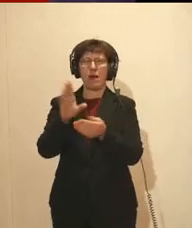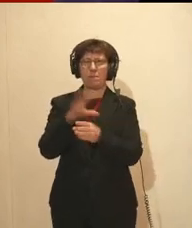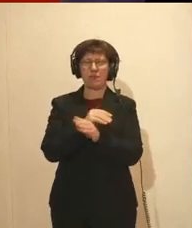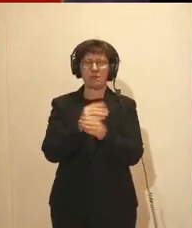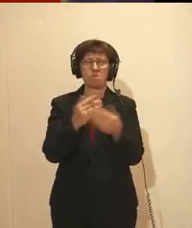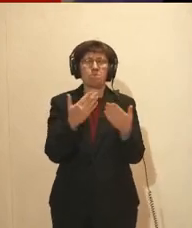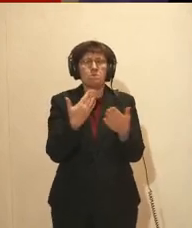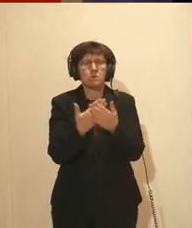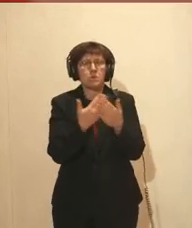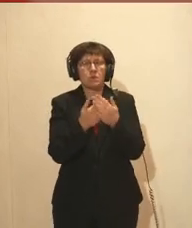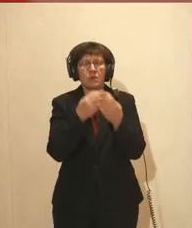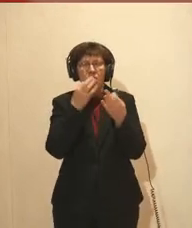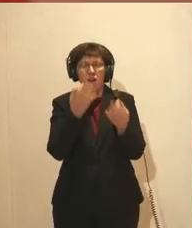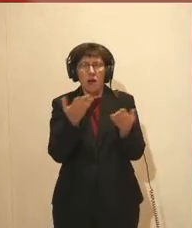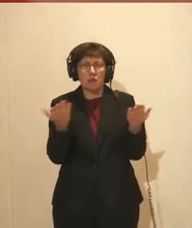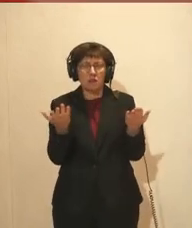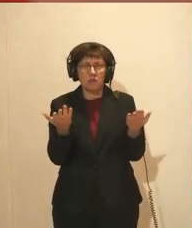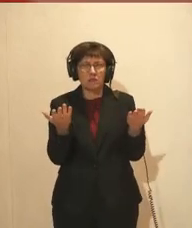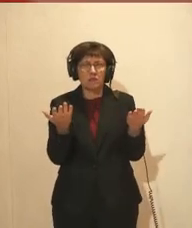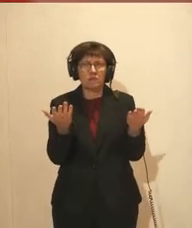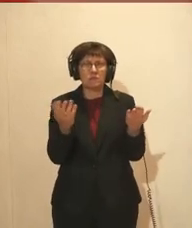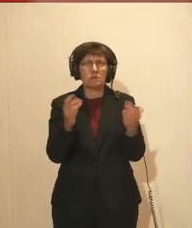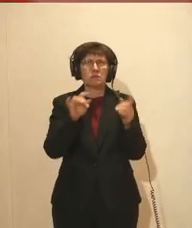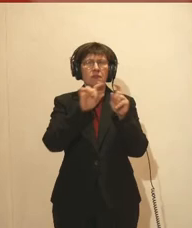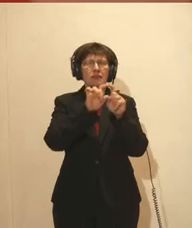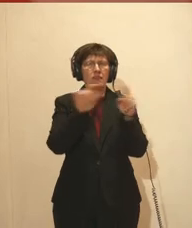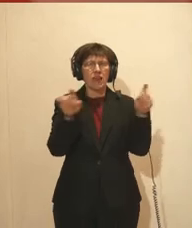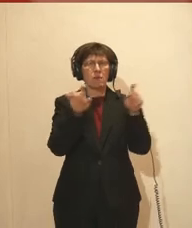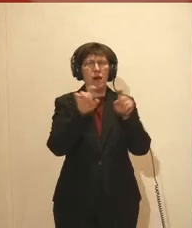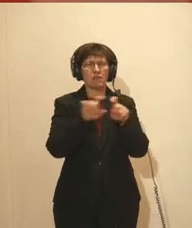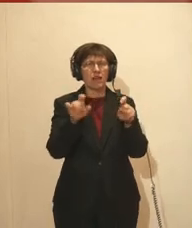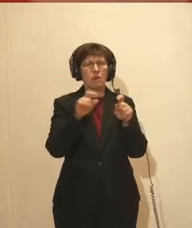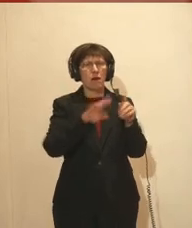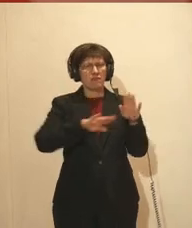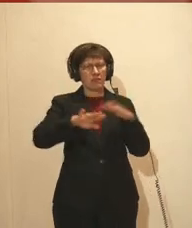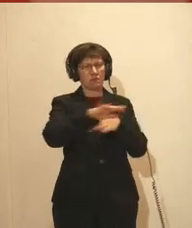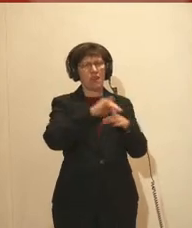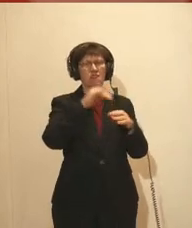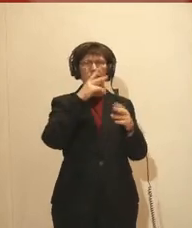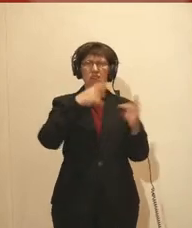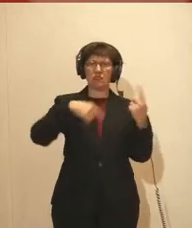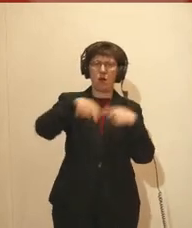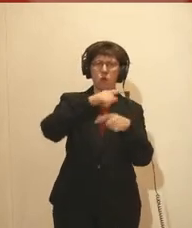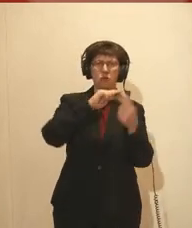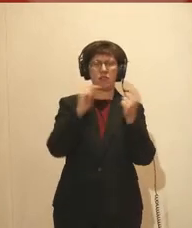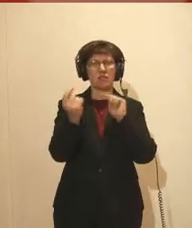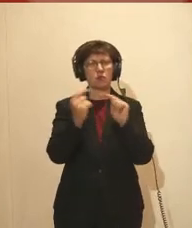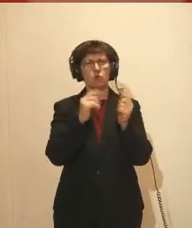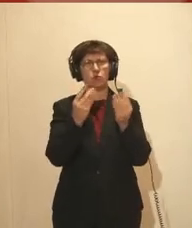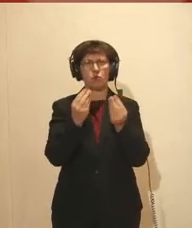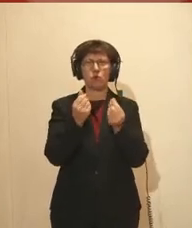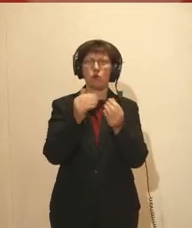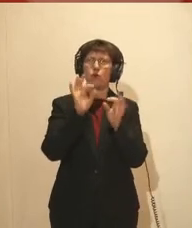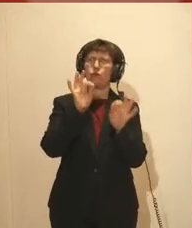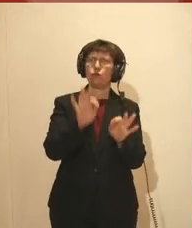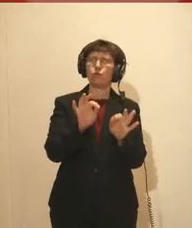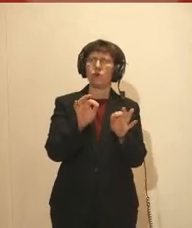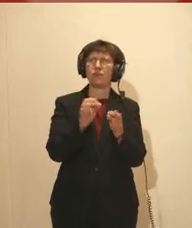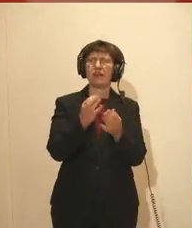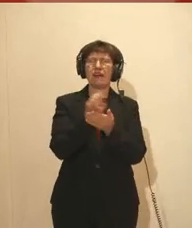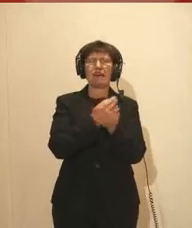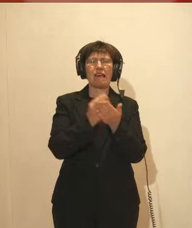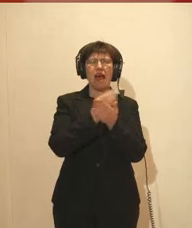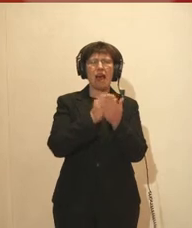die frage welche themen und in den sessions wie habt ihr das erlebt und was waren da so die die